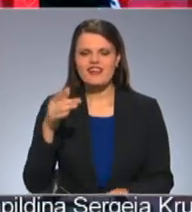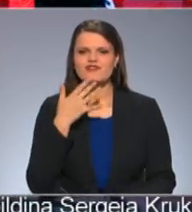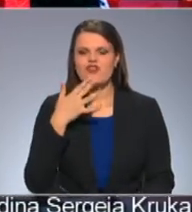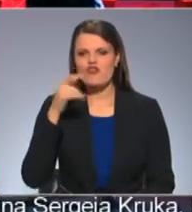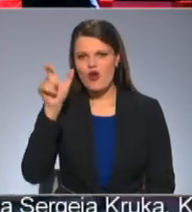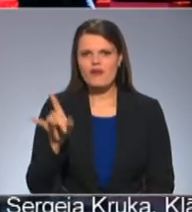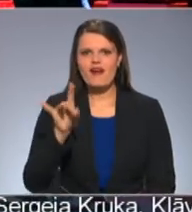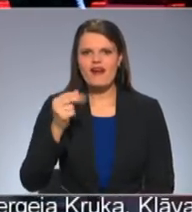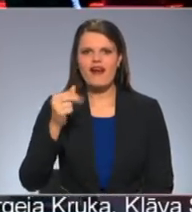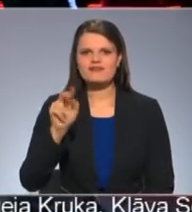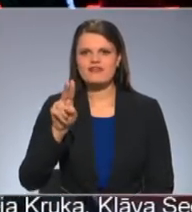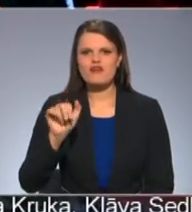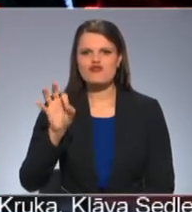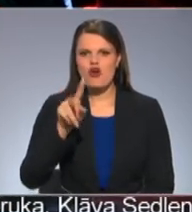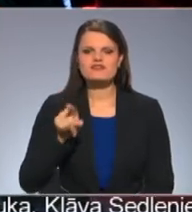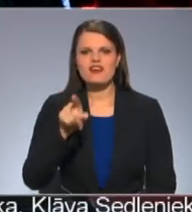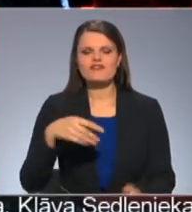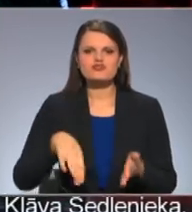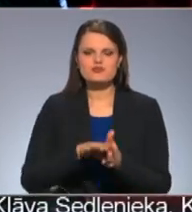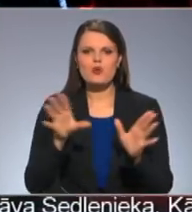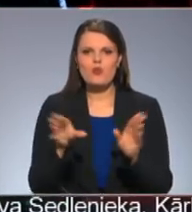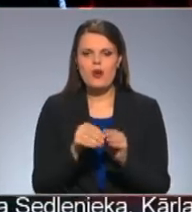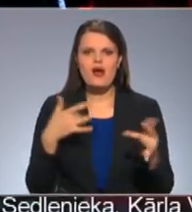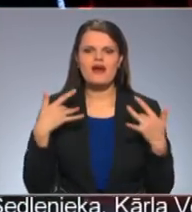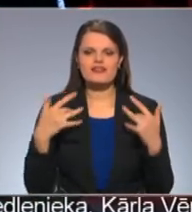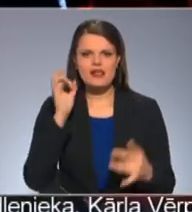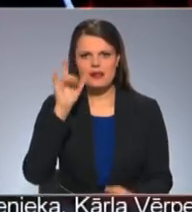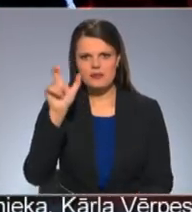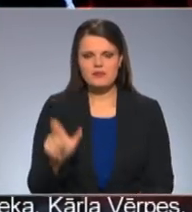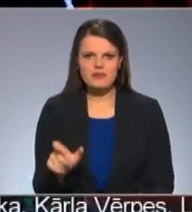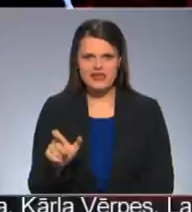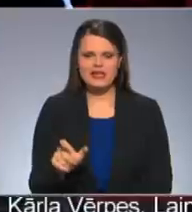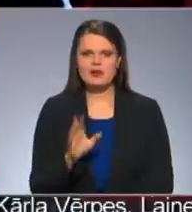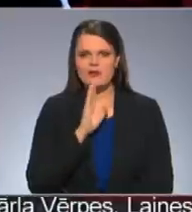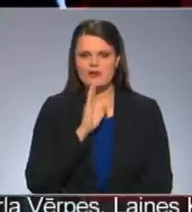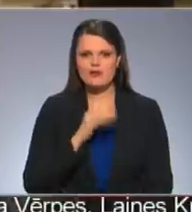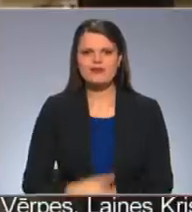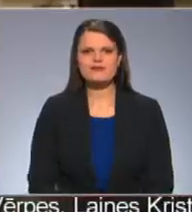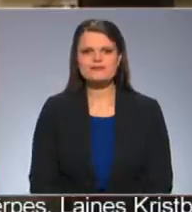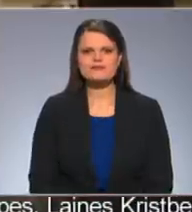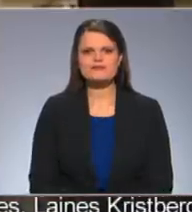Genādijs Hazanovs. Viņš spēlēs kopā ar teātra prīmu Gaļinu Rosīsku.